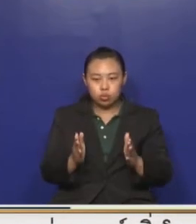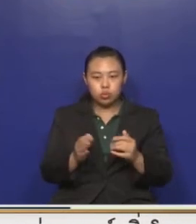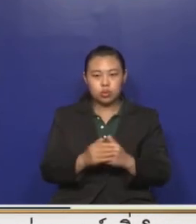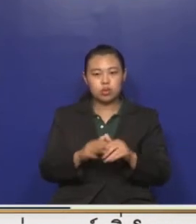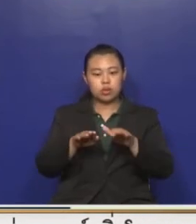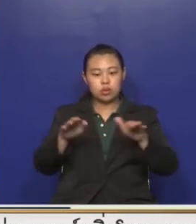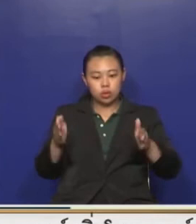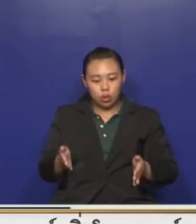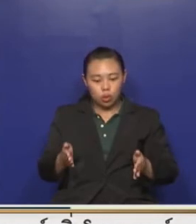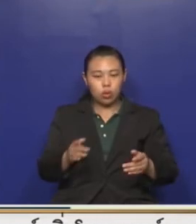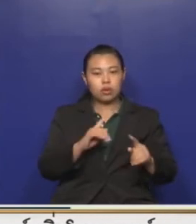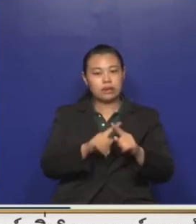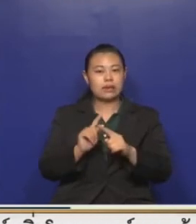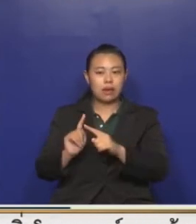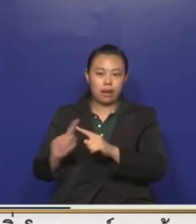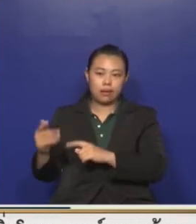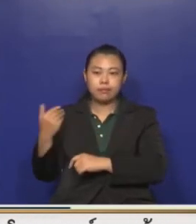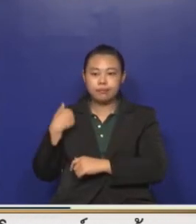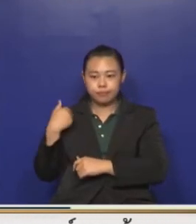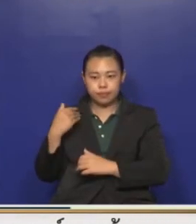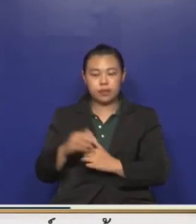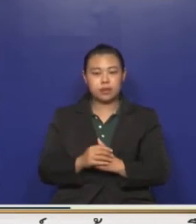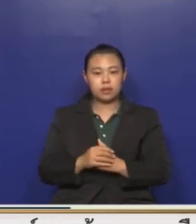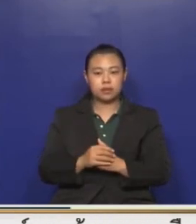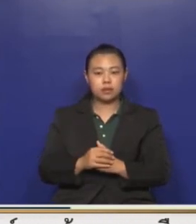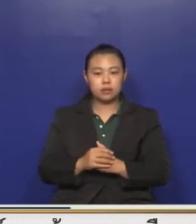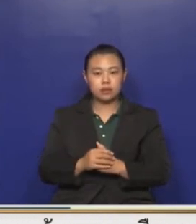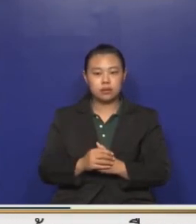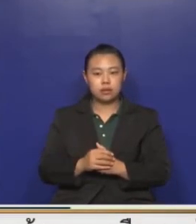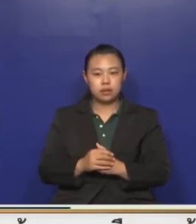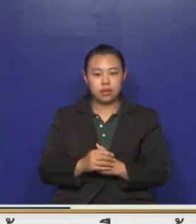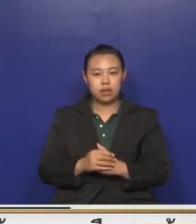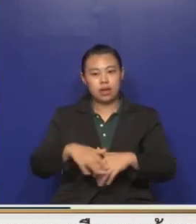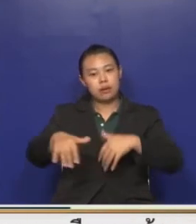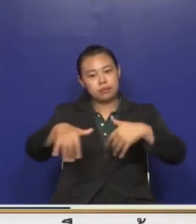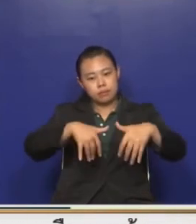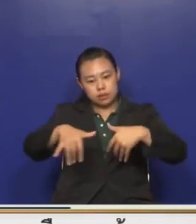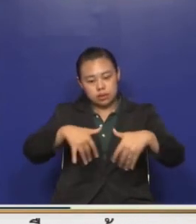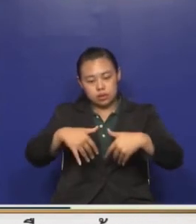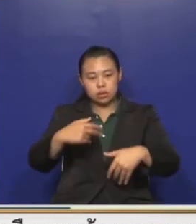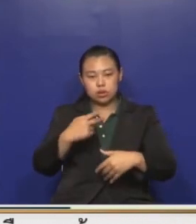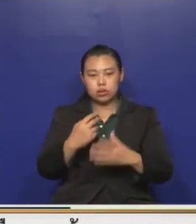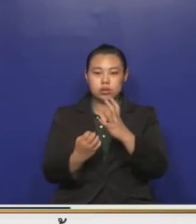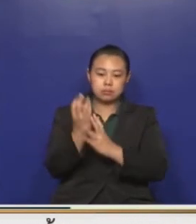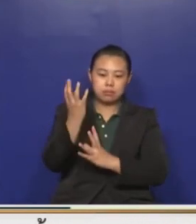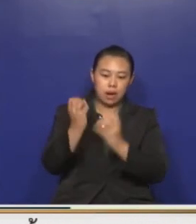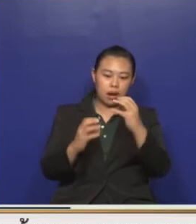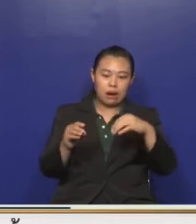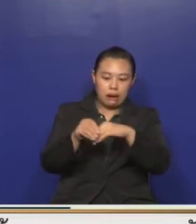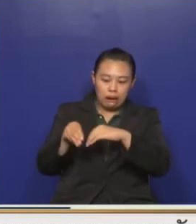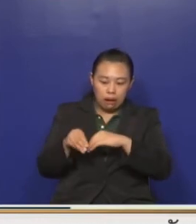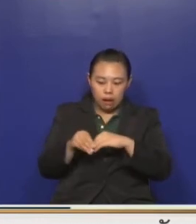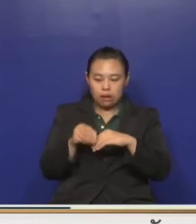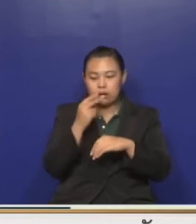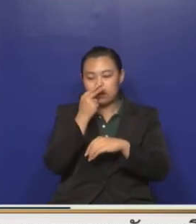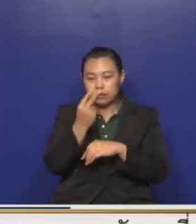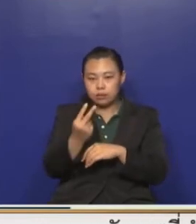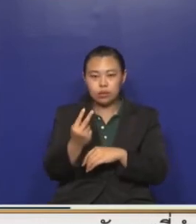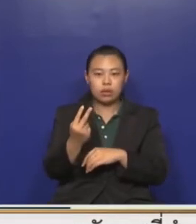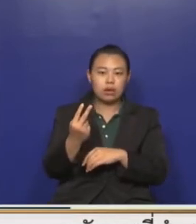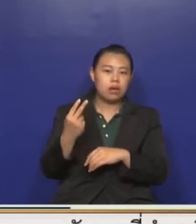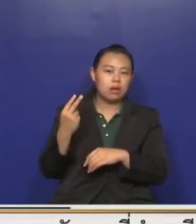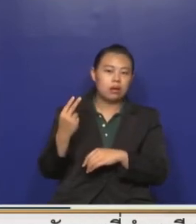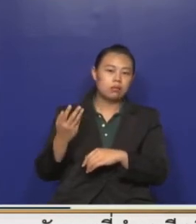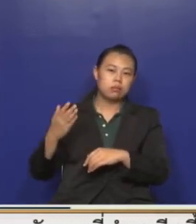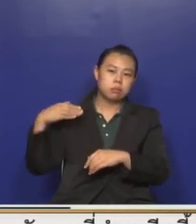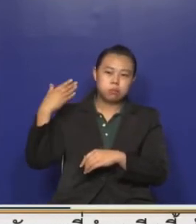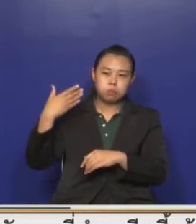วันนี้สิ่ที่เราได้แดงให้พนปโชนทอยู่ใเขsite100 ต่อปากได้เหแล้็คว่ที่ผ่านมาเจ้